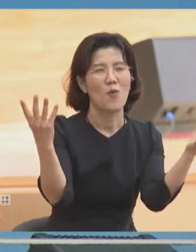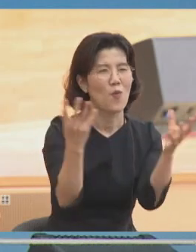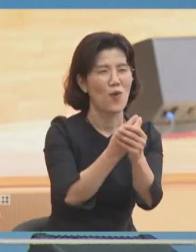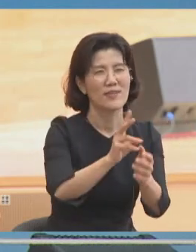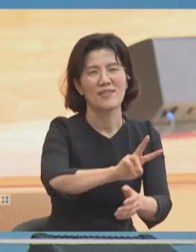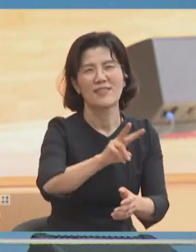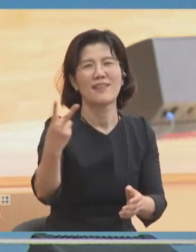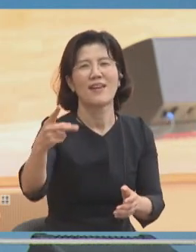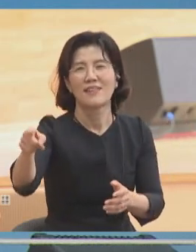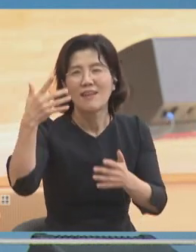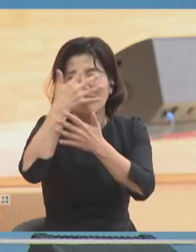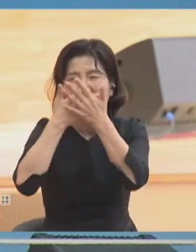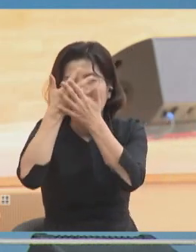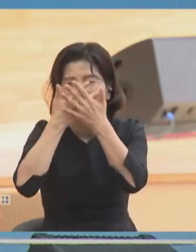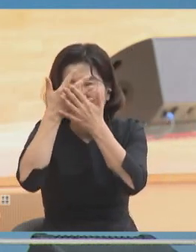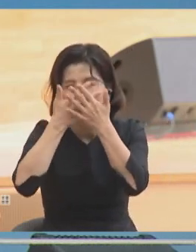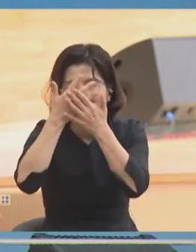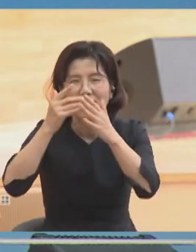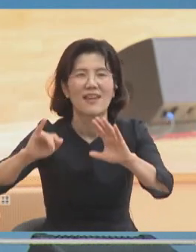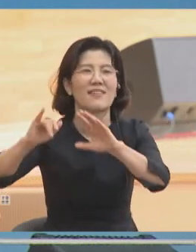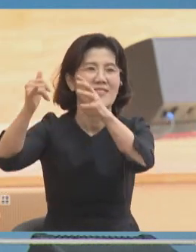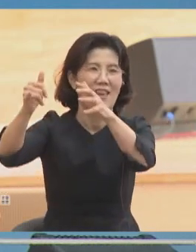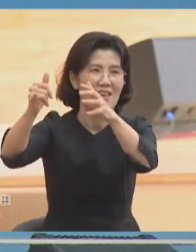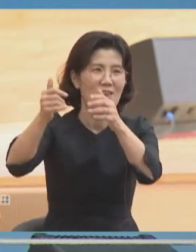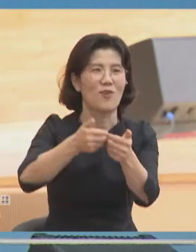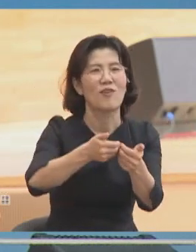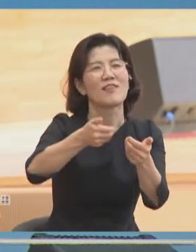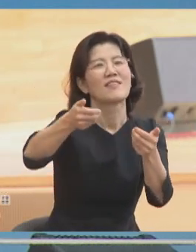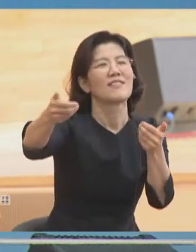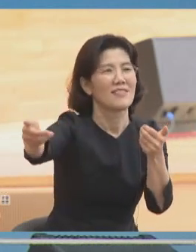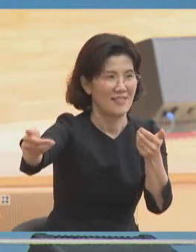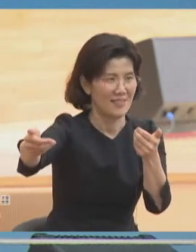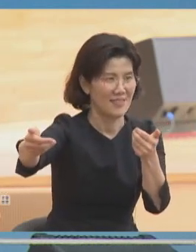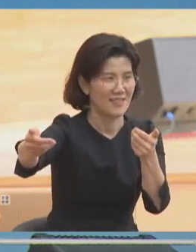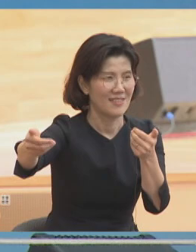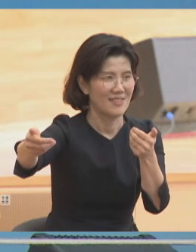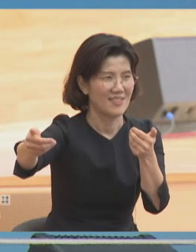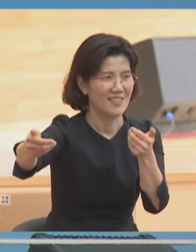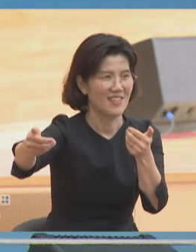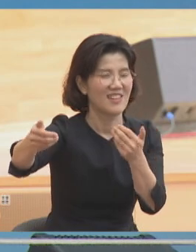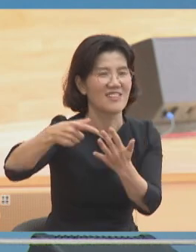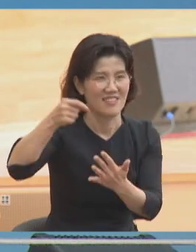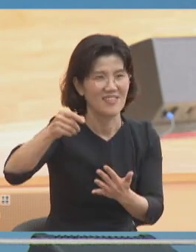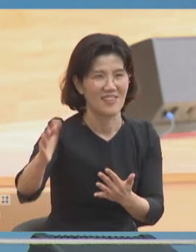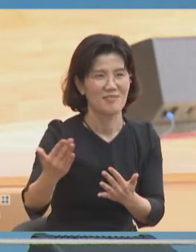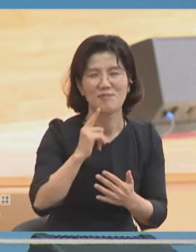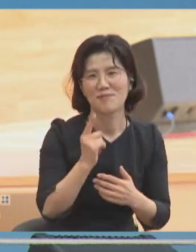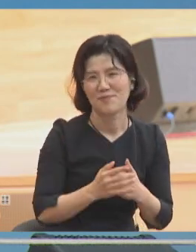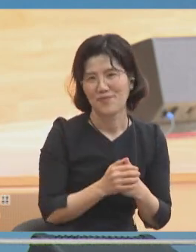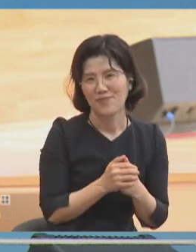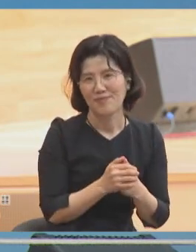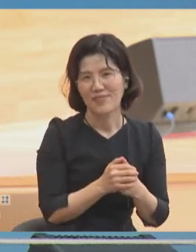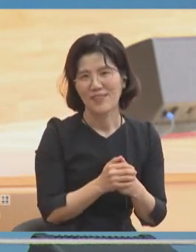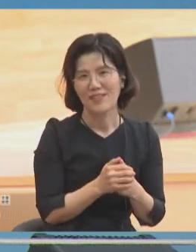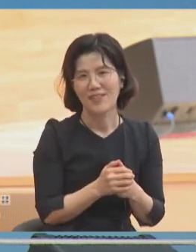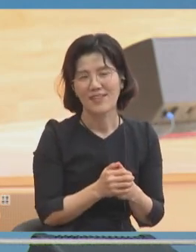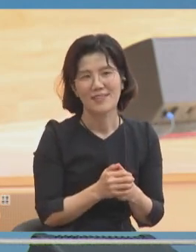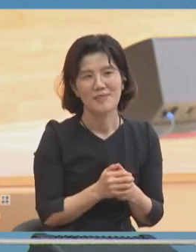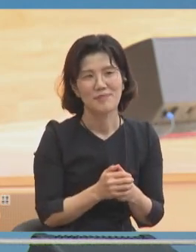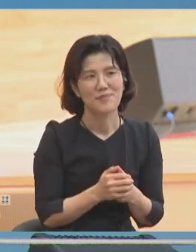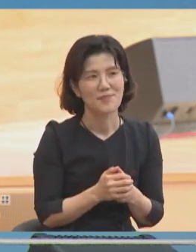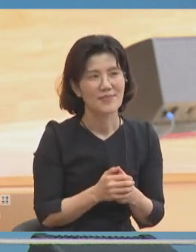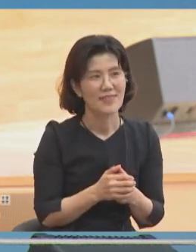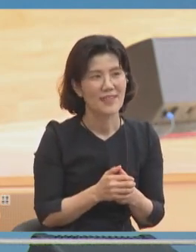미지의 세계 불확실성의 세계로 떠나가야 했던 것입니다 여러분 우리가